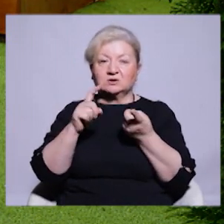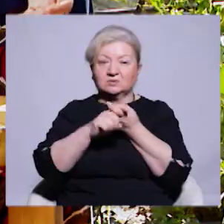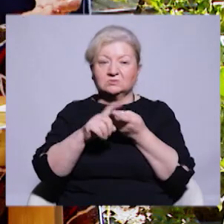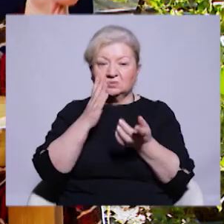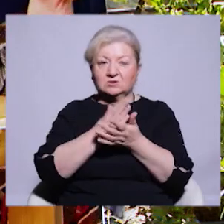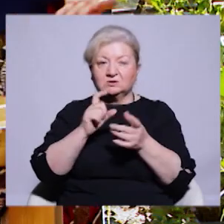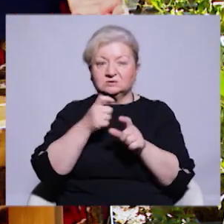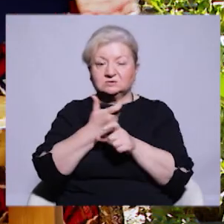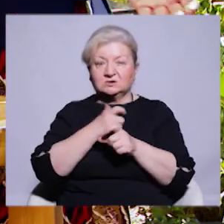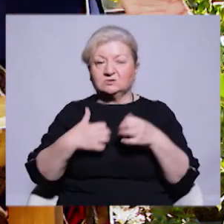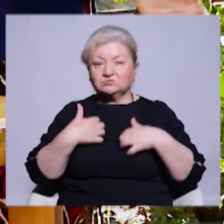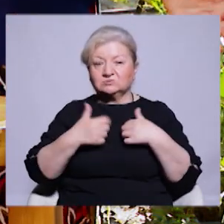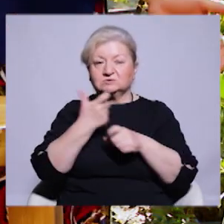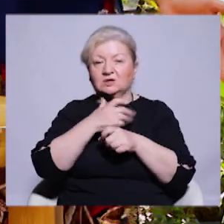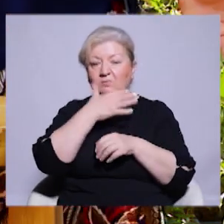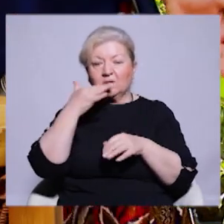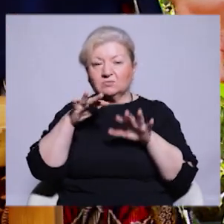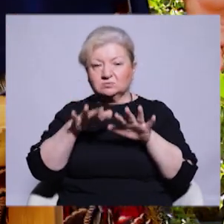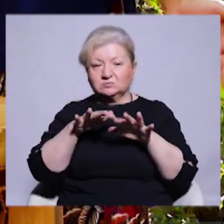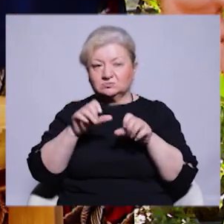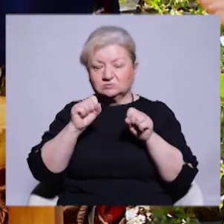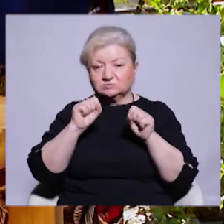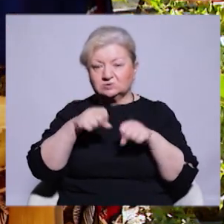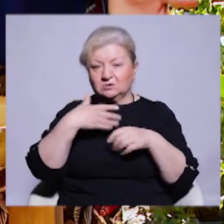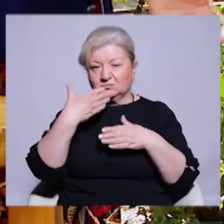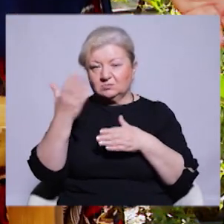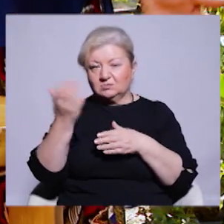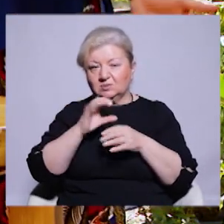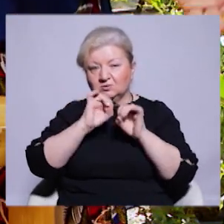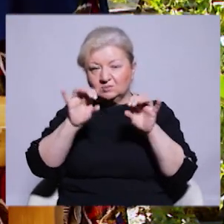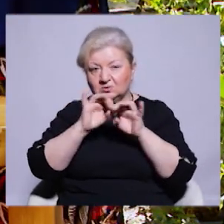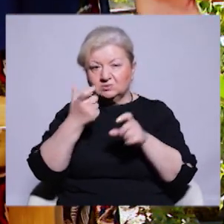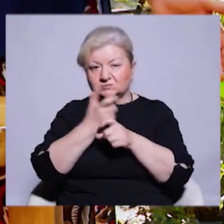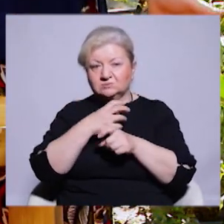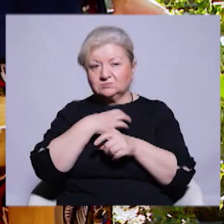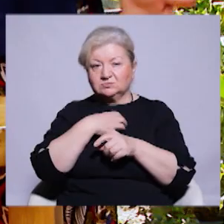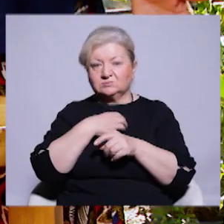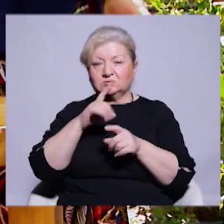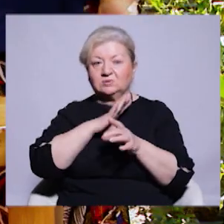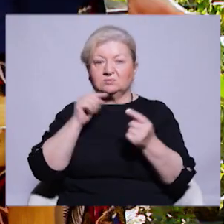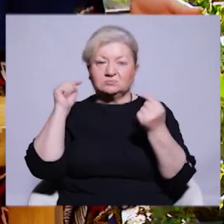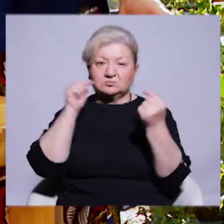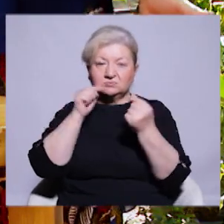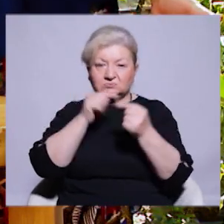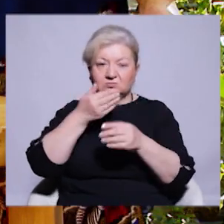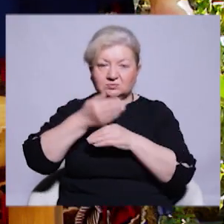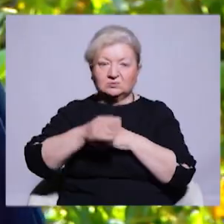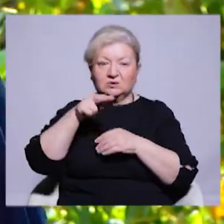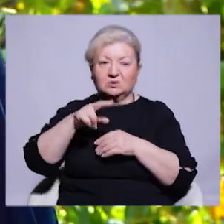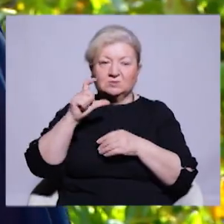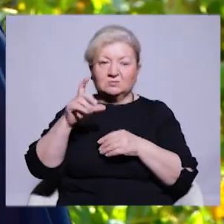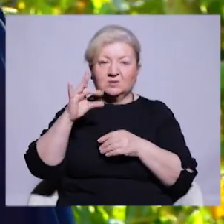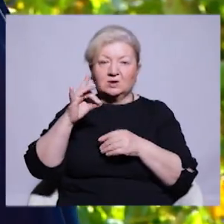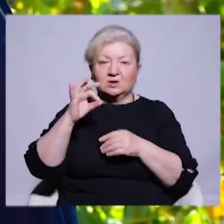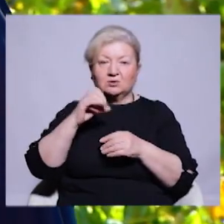კიდევ ძალიან ჩქარობდა, ძალიან ბევრი რამის თქმა მინდა ბავშვებო, ძალიან მნიშვნელოვანია, რომ ის დაუპირისპირდა შემდგომში პეროს, იმიტომ